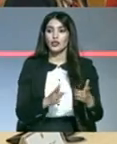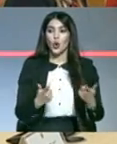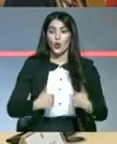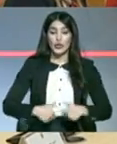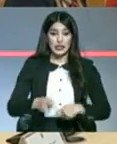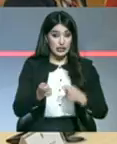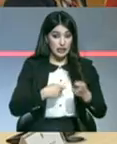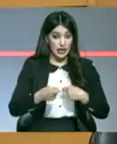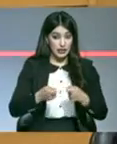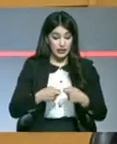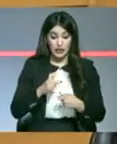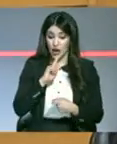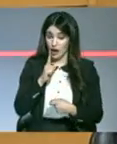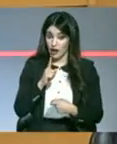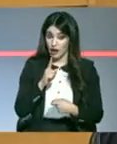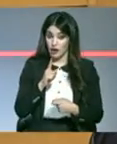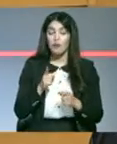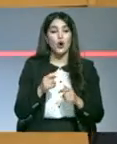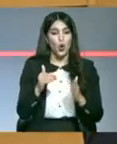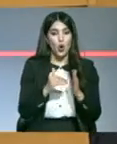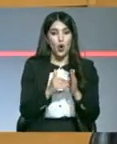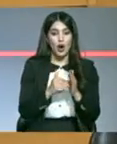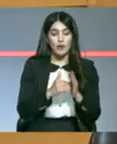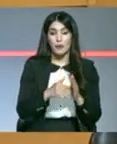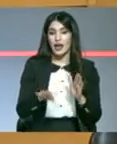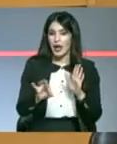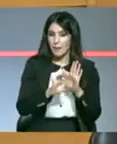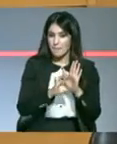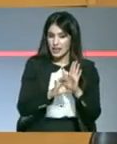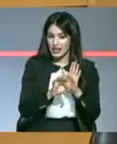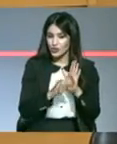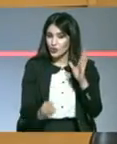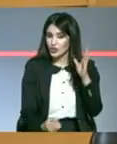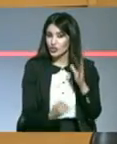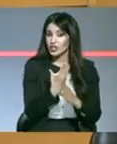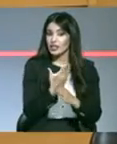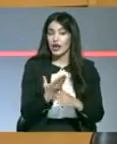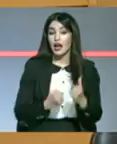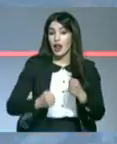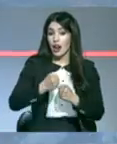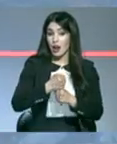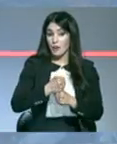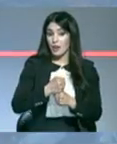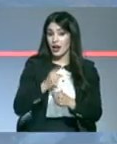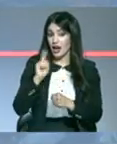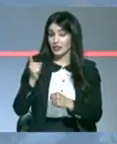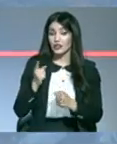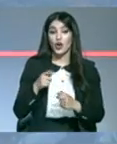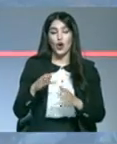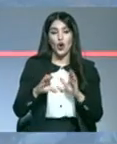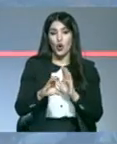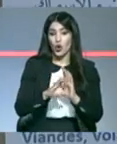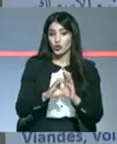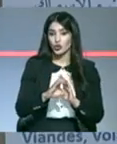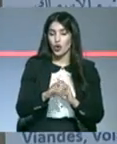التجاره وتنميه الصادرات فقد تم التعزيز منظومه المراقبه بطريقه جديده اطلقها المعهد الوطني للاستهلاك كود اون